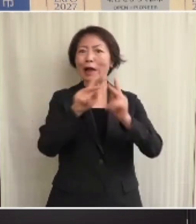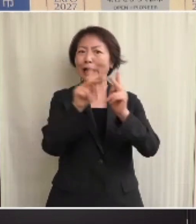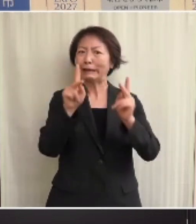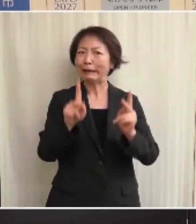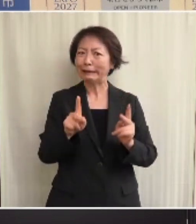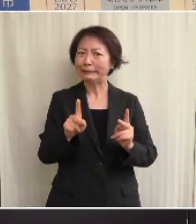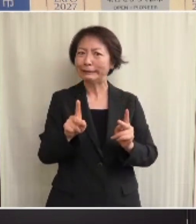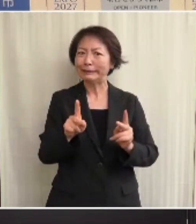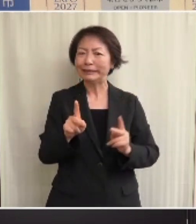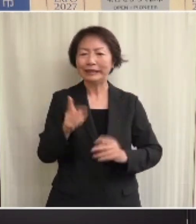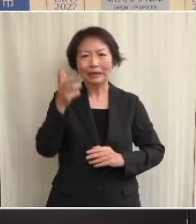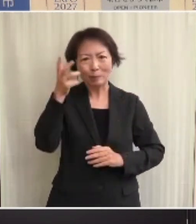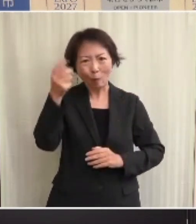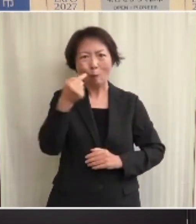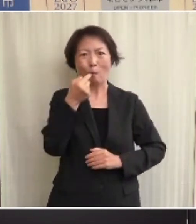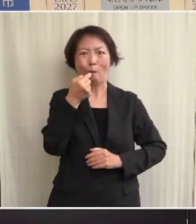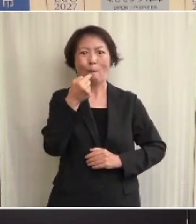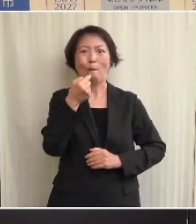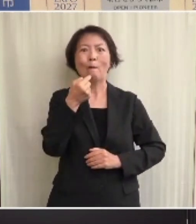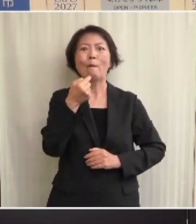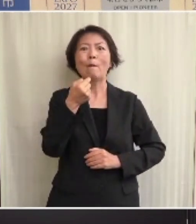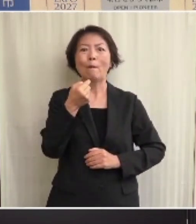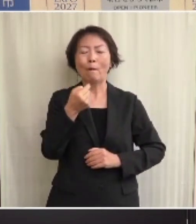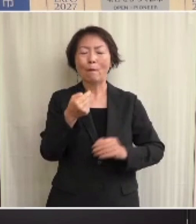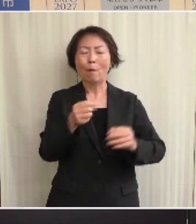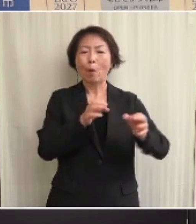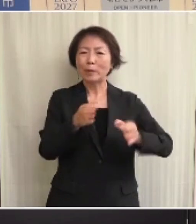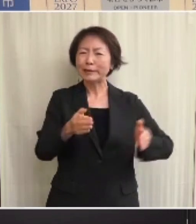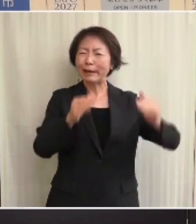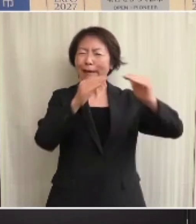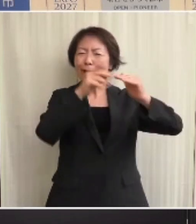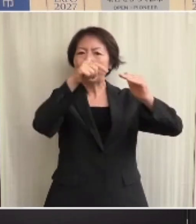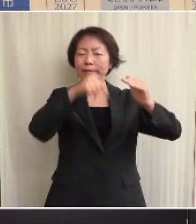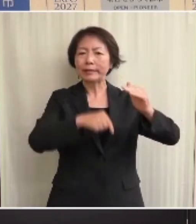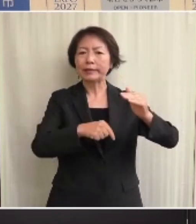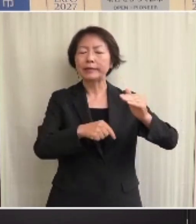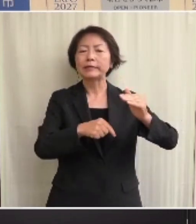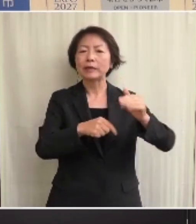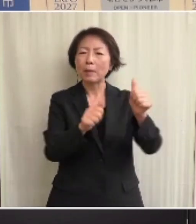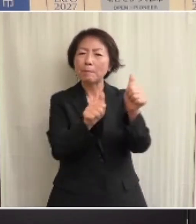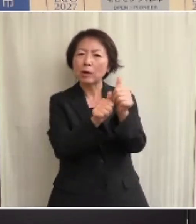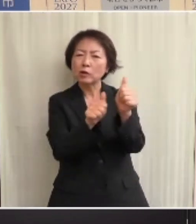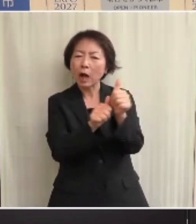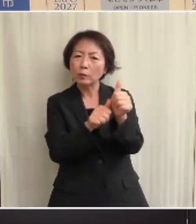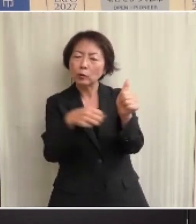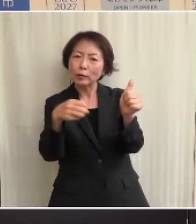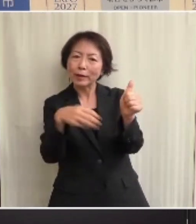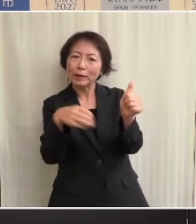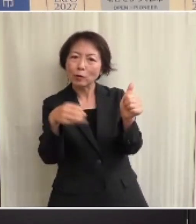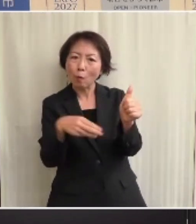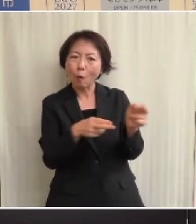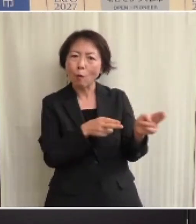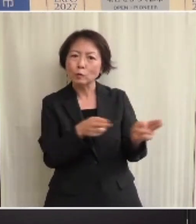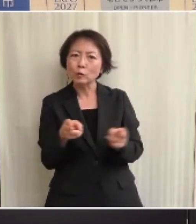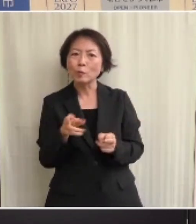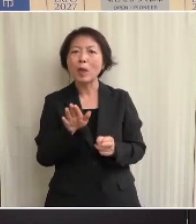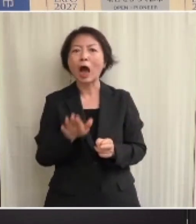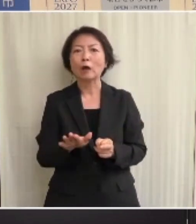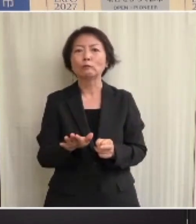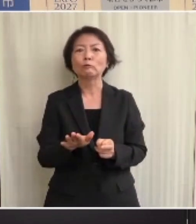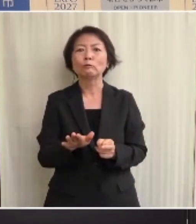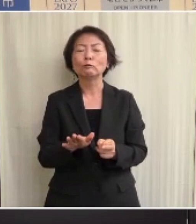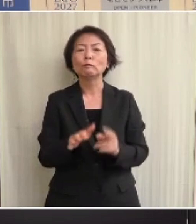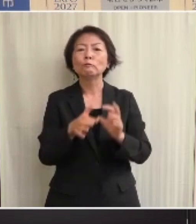になろうかと思いますが、各こういった商業施設ではバックアップの電力を用意しております